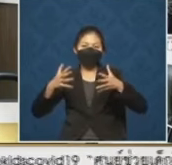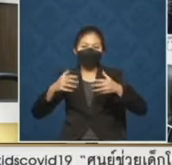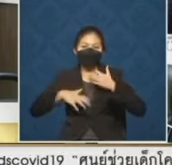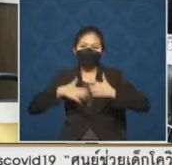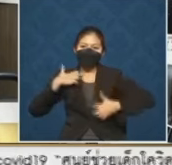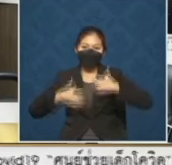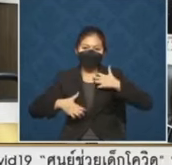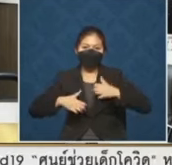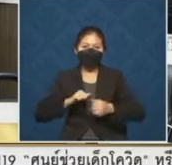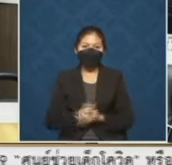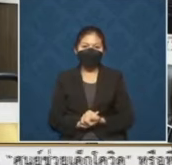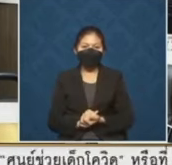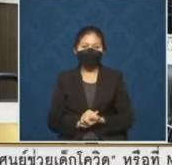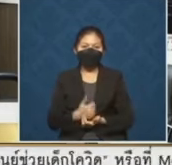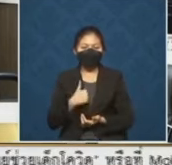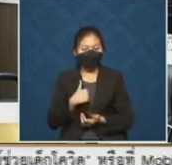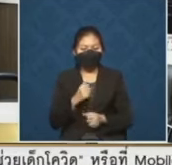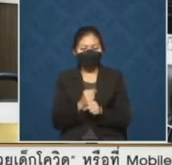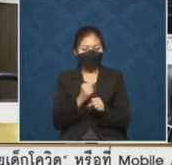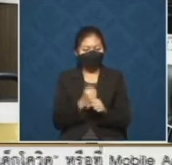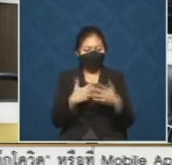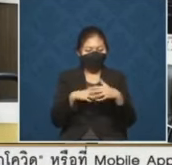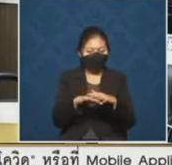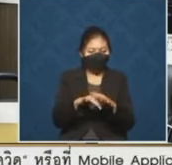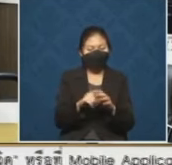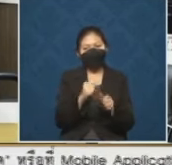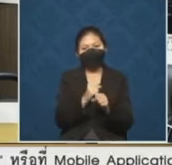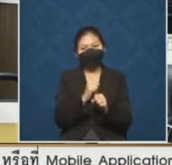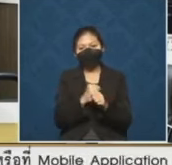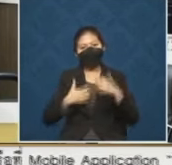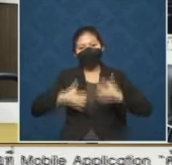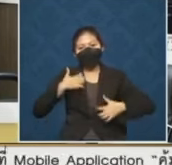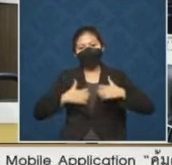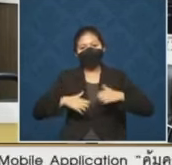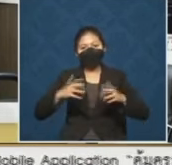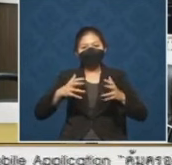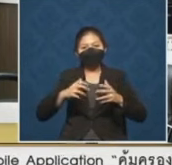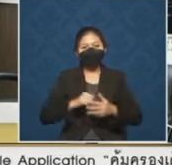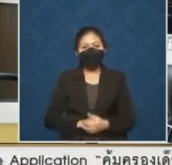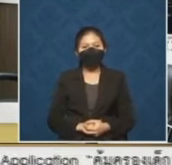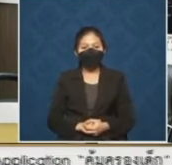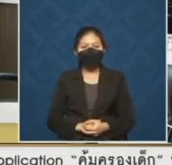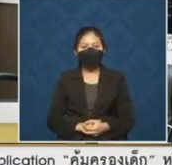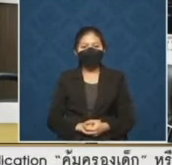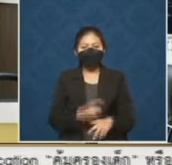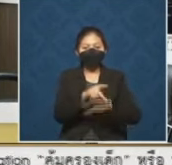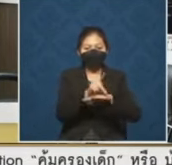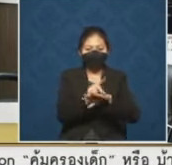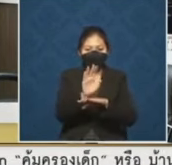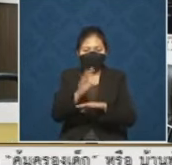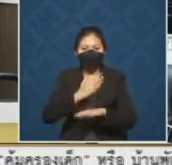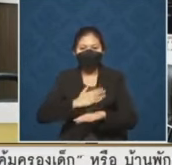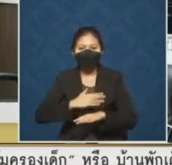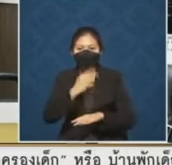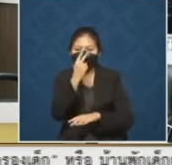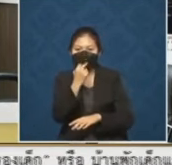นะ อย ู่อย่างนี้แหละค่ะ แล้วสุดท้ายประกาศลาออกเองแล้วยื่นหนังสือลาออกแล้วด้วยเมื่อวานนี้ ค่ะ ส่วนประเด็นที่คุณมิ่งขวัญอภิปรายส่วนใหญ่ก็โจ